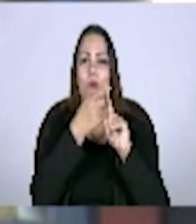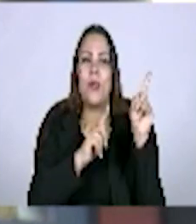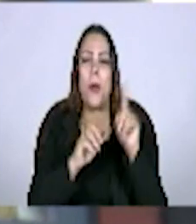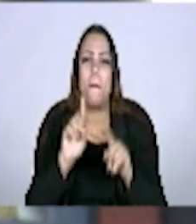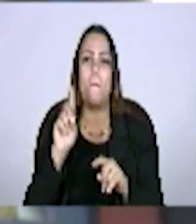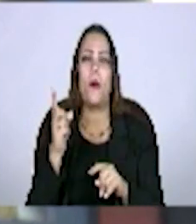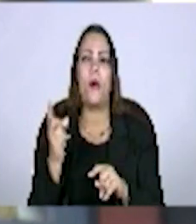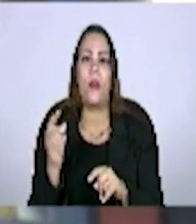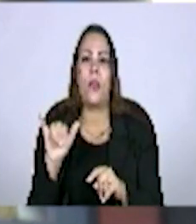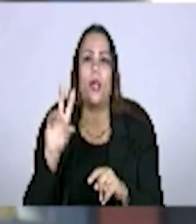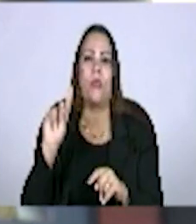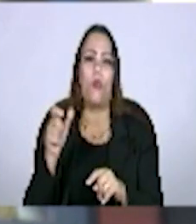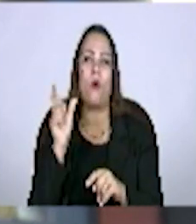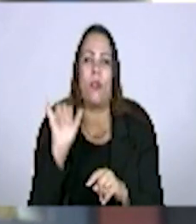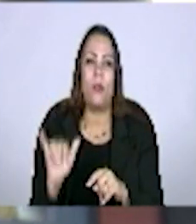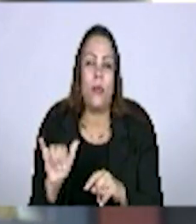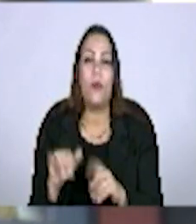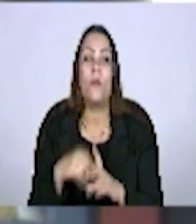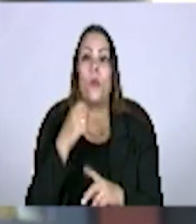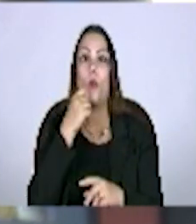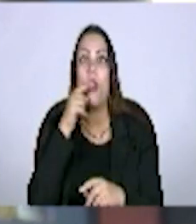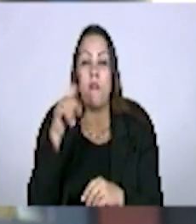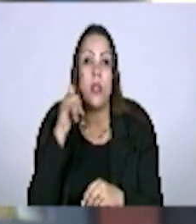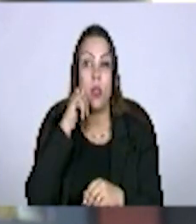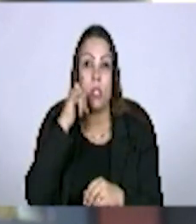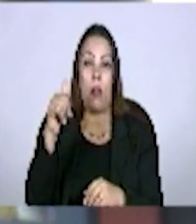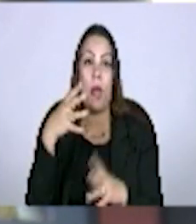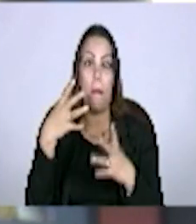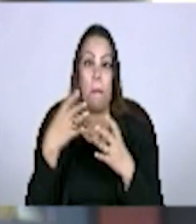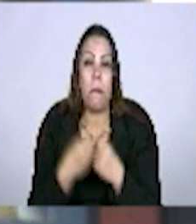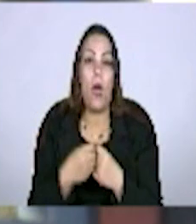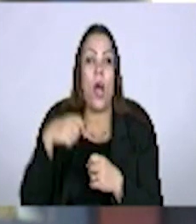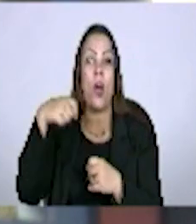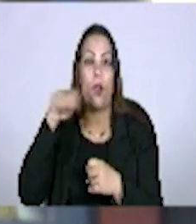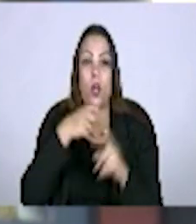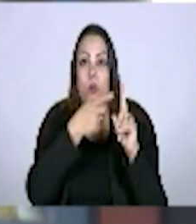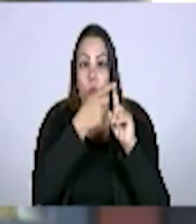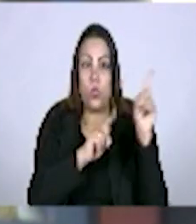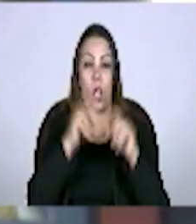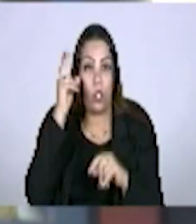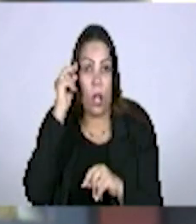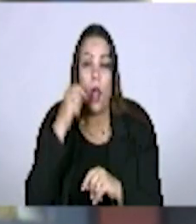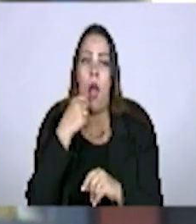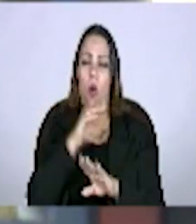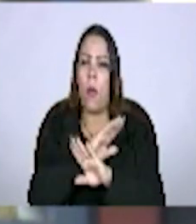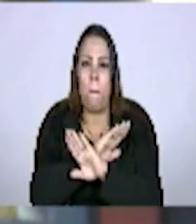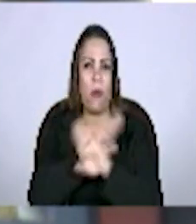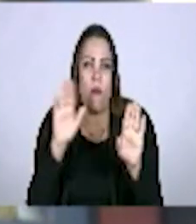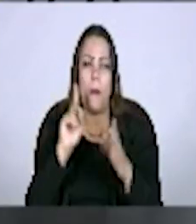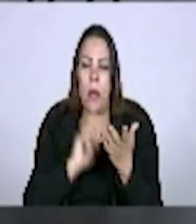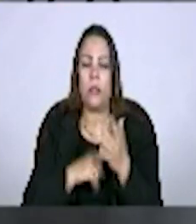البريطاني ريتشي سوناك اللي قال لك في اتصال مع نتنياهو قال له الموقف لا